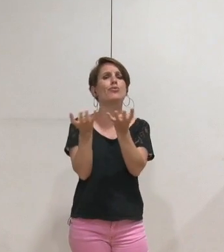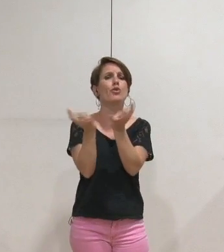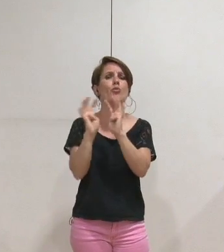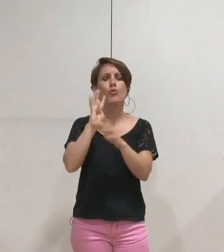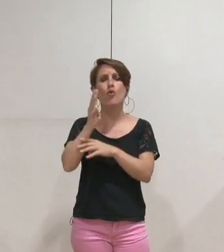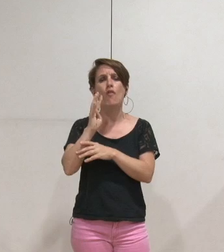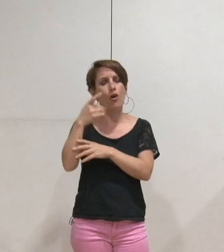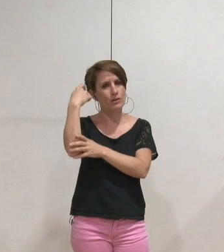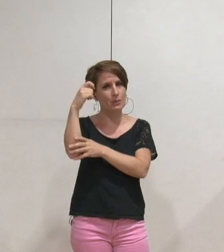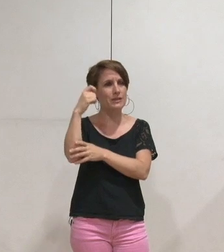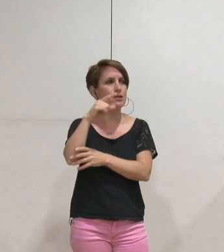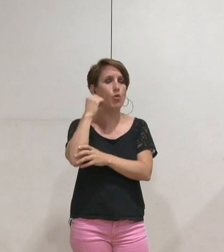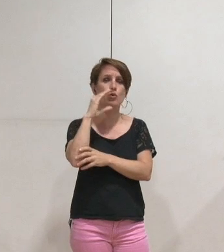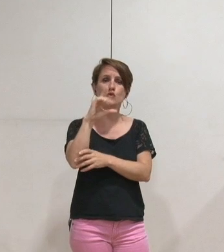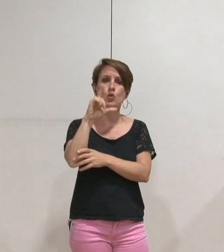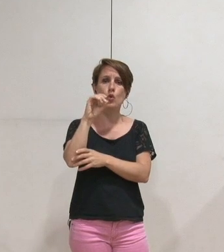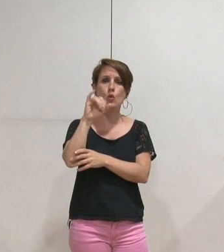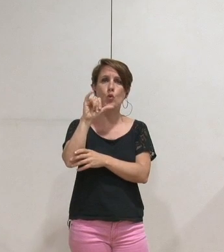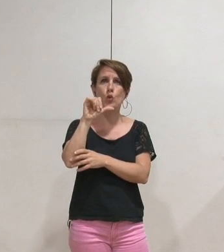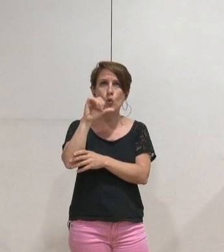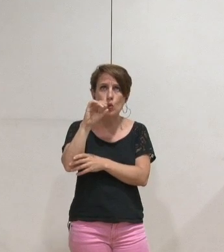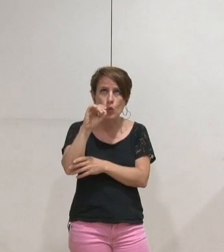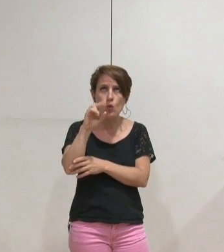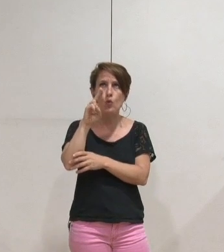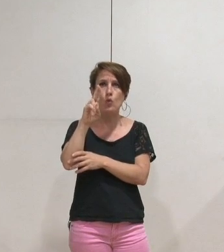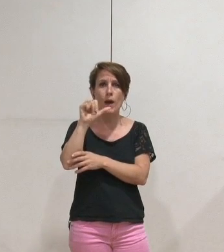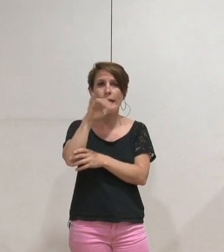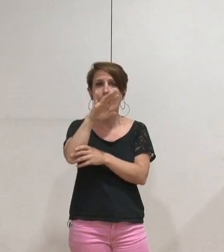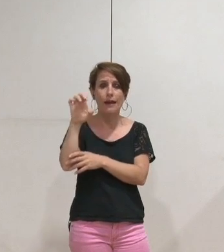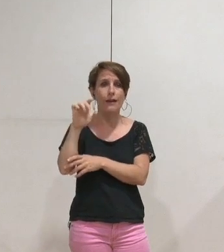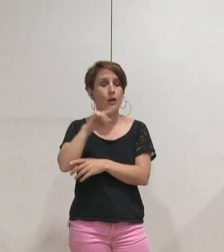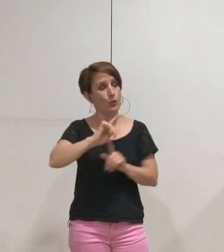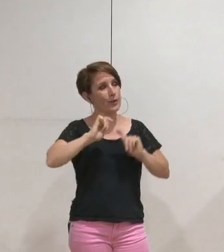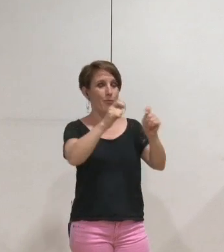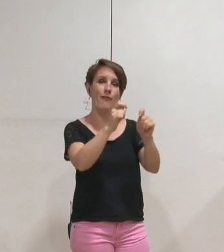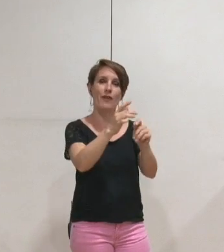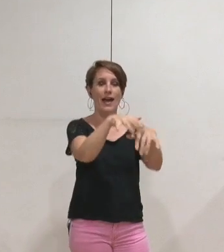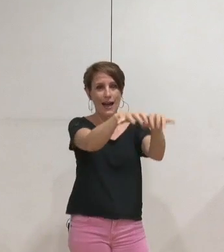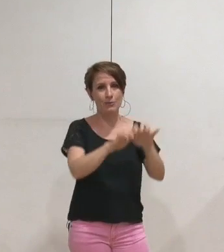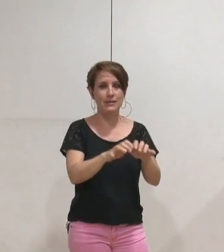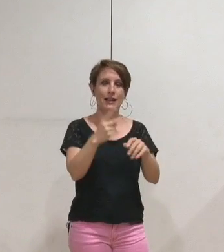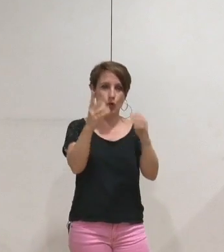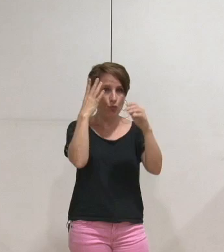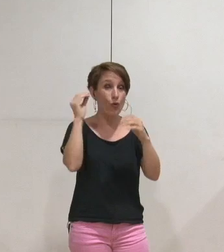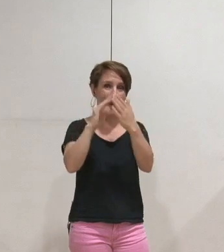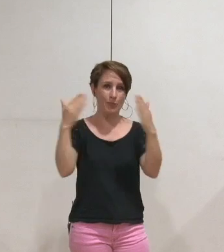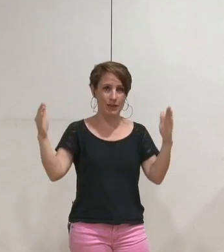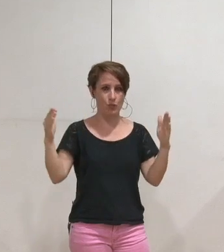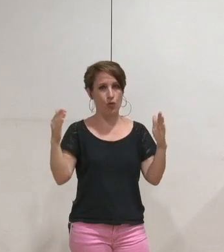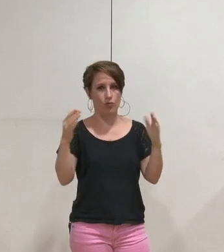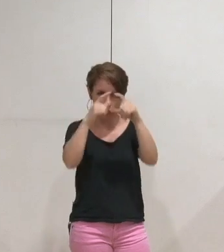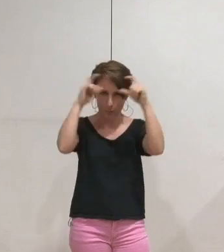clouer qui était pressenti a été désigné administrateur d'Alpexpo au titre de la métropole